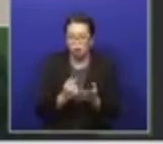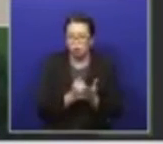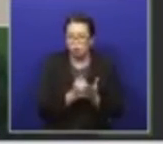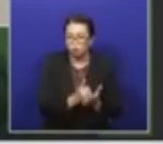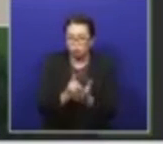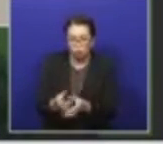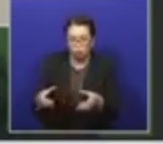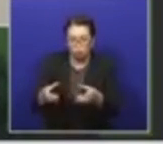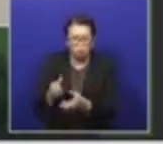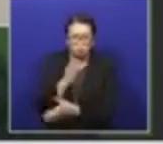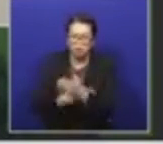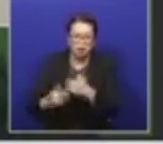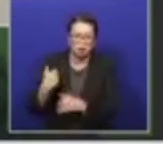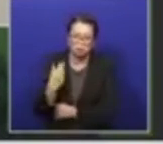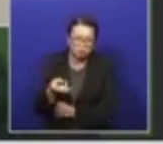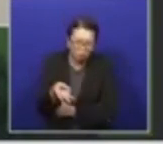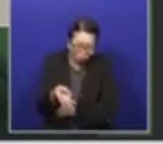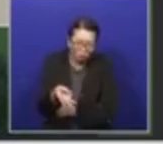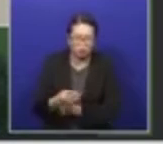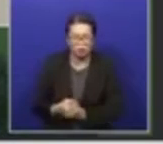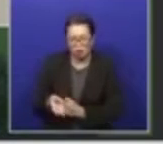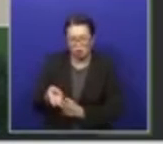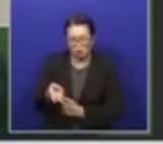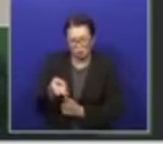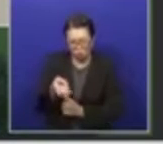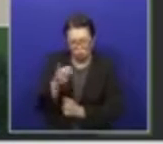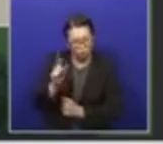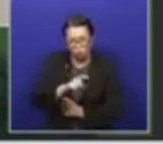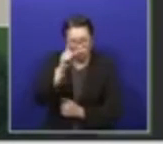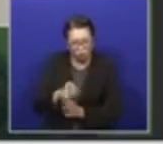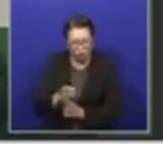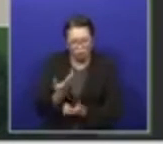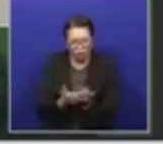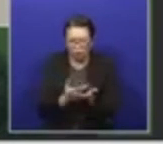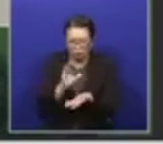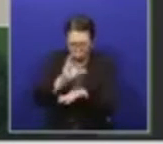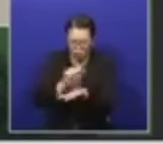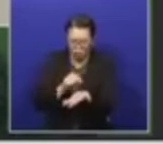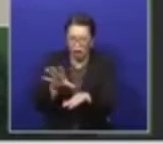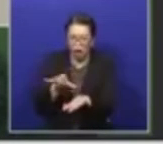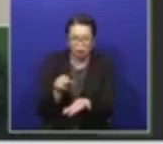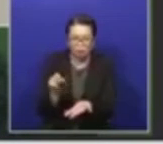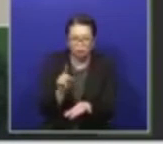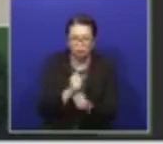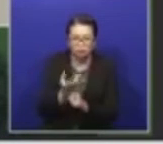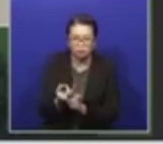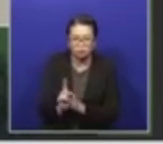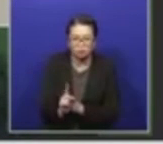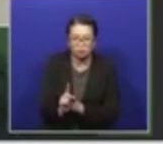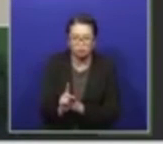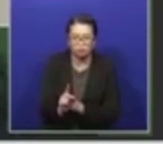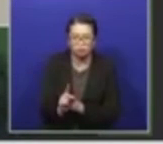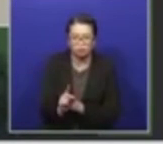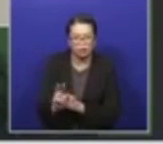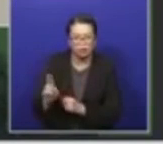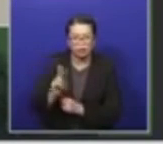การนี่น้อยมากครับน้อยมากจนสงสัยว่าท่านทำเงินเอาเงินตรงนี้นี่ไป